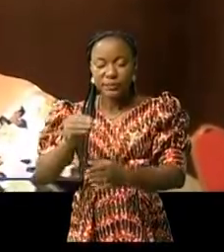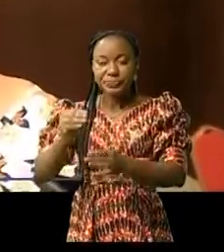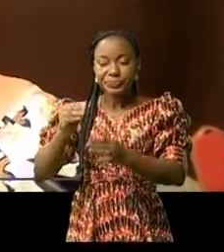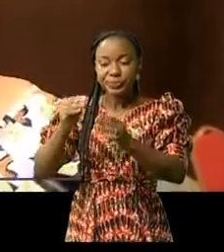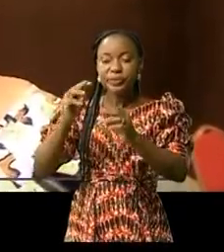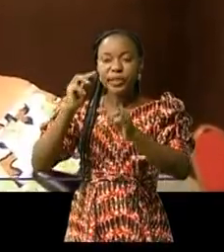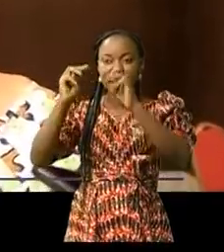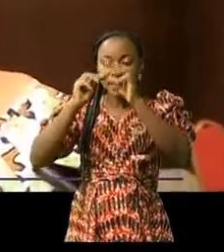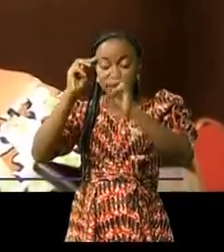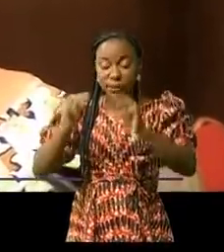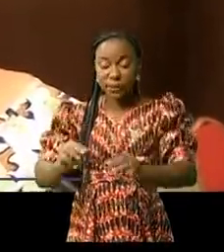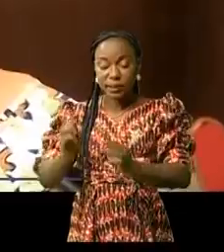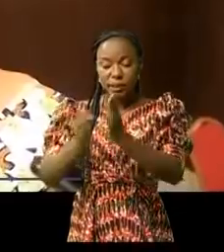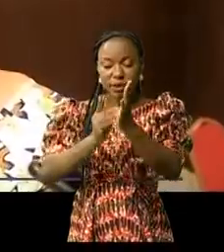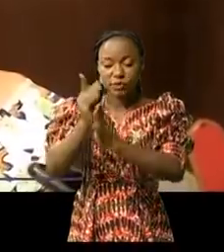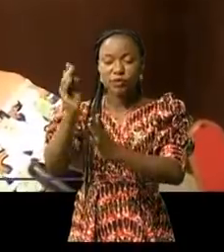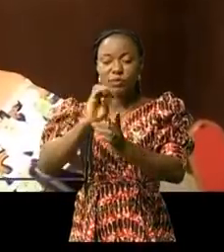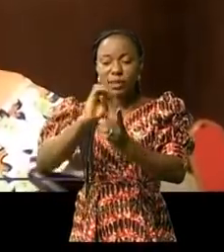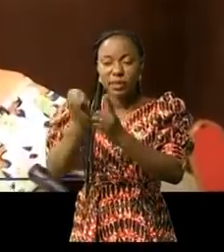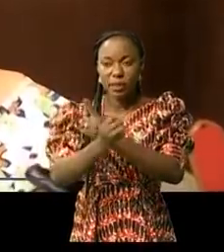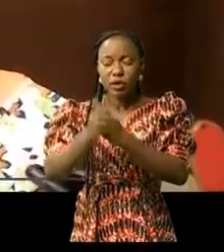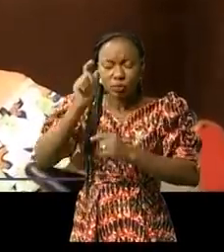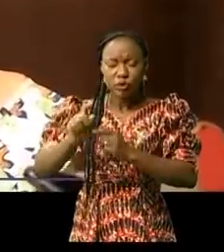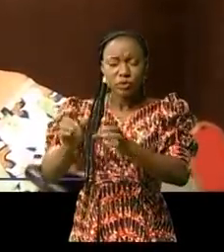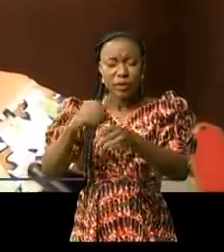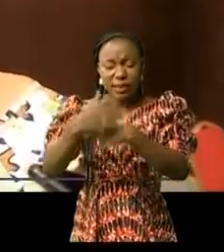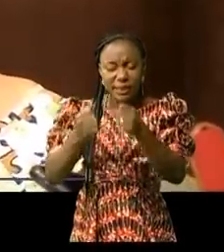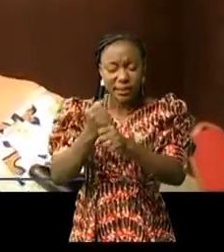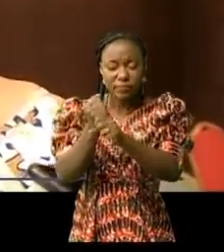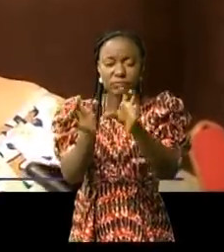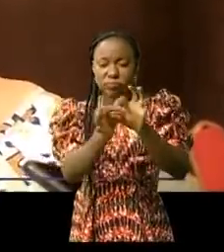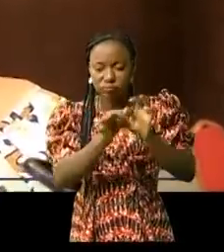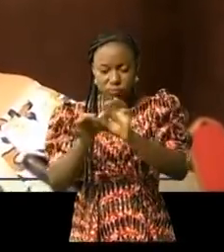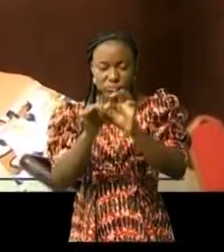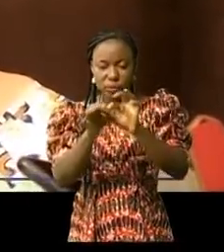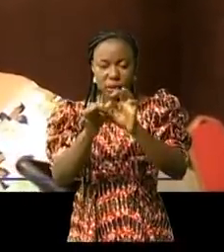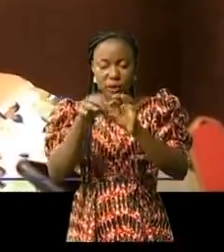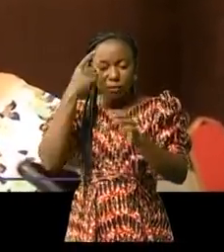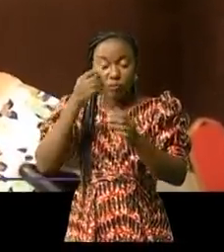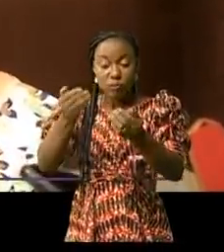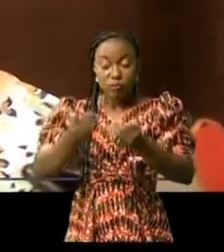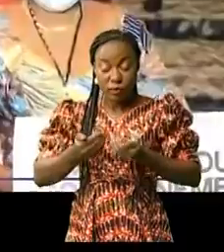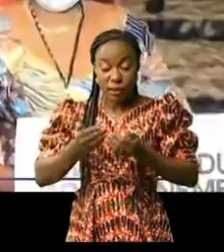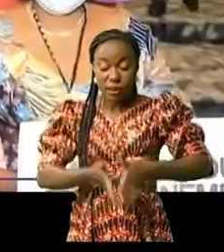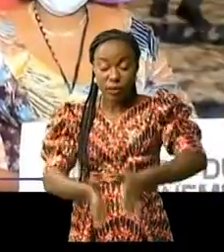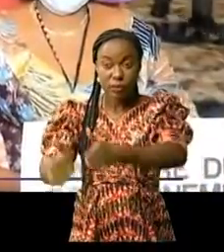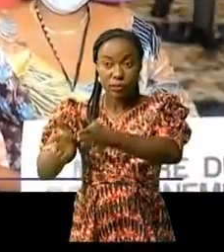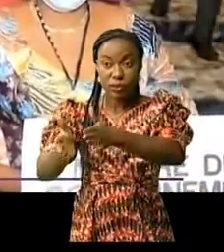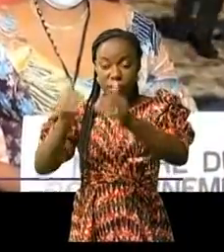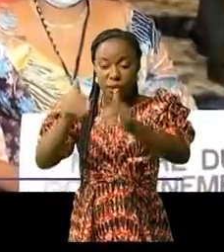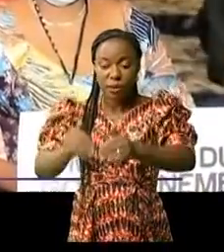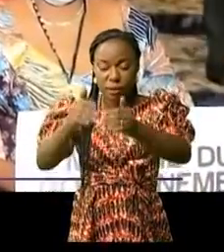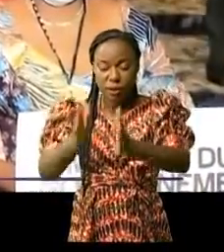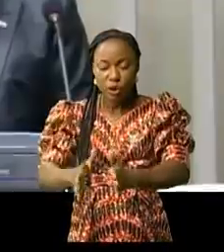rural ils doivent travailler en synergie pour nous aider à avoir des routes de desserte agricole on a demandé au